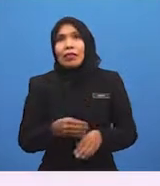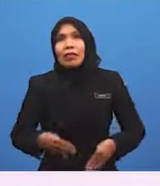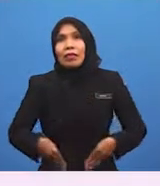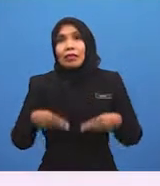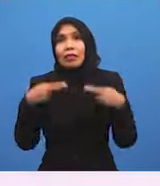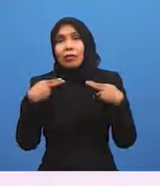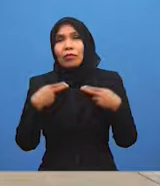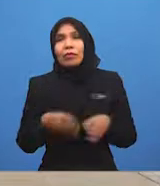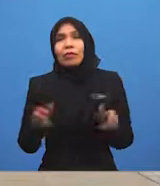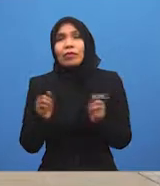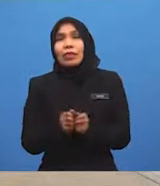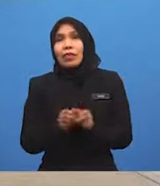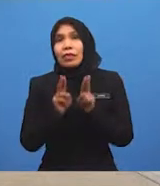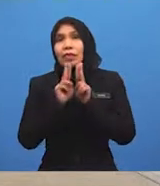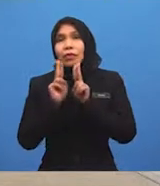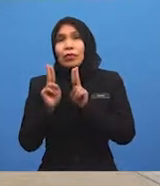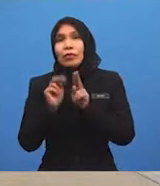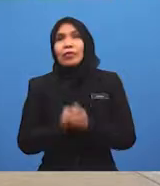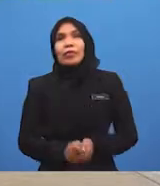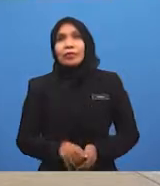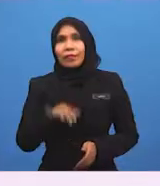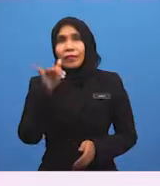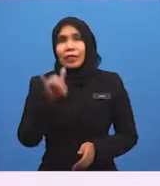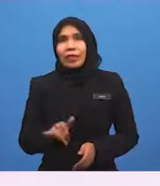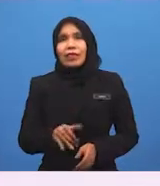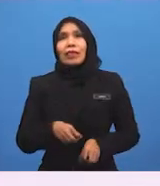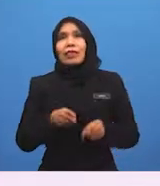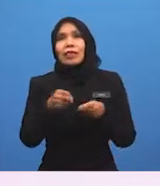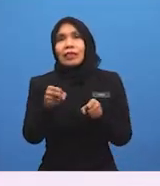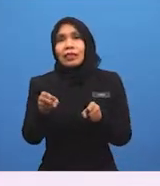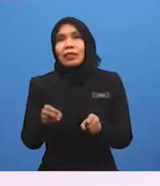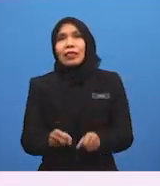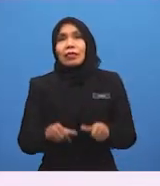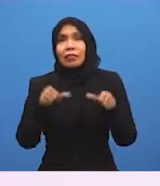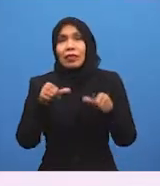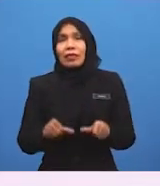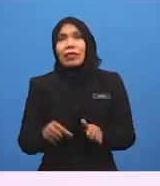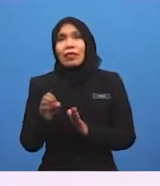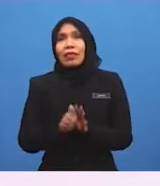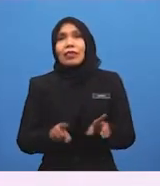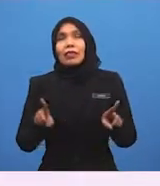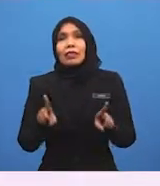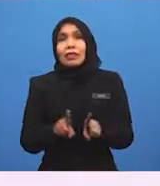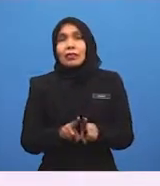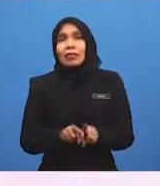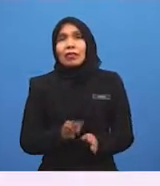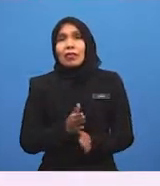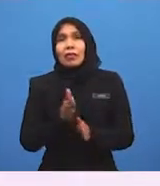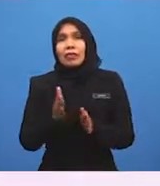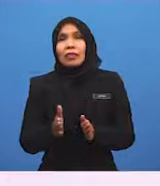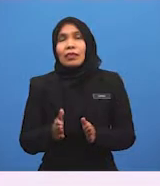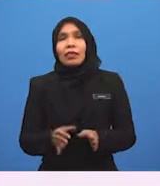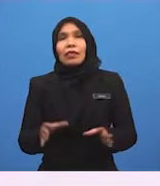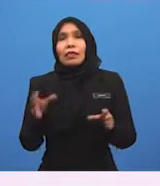Damai. Ya, sikap adil sesama jiran dapat melahirkan masyarakat yang